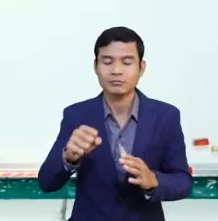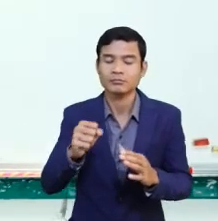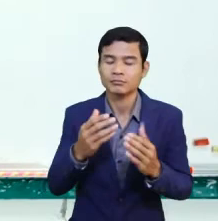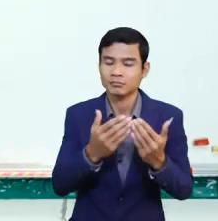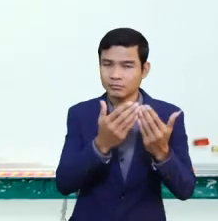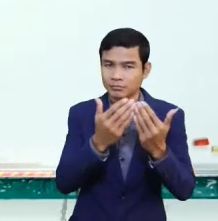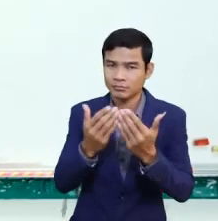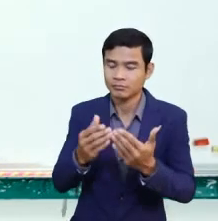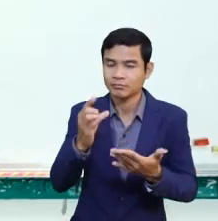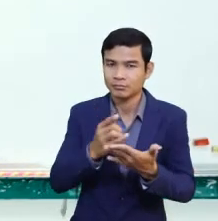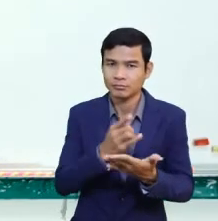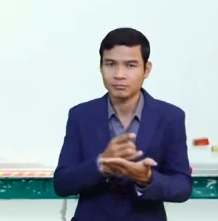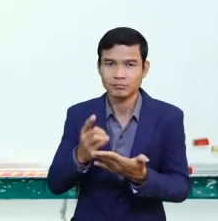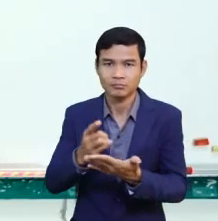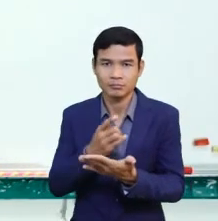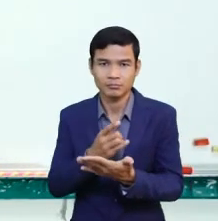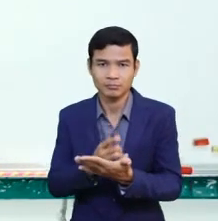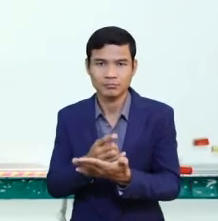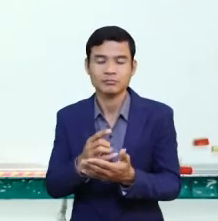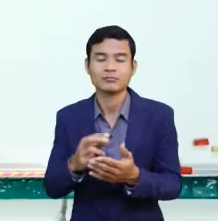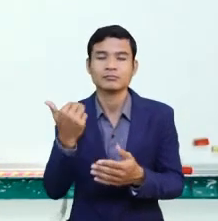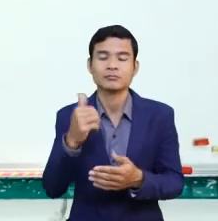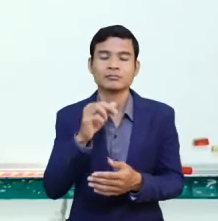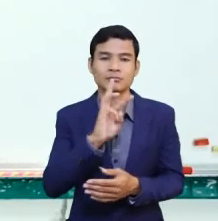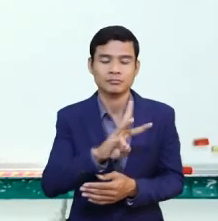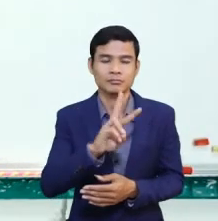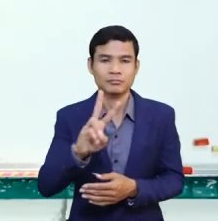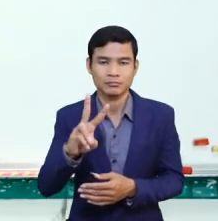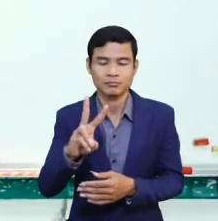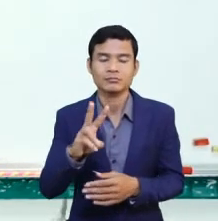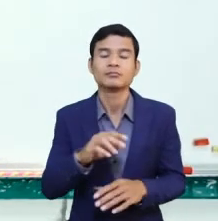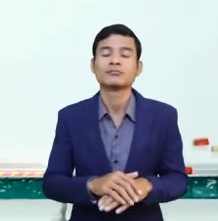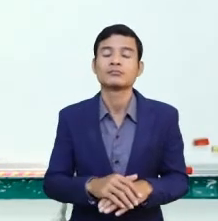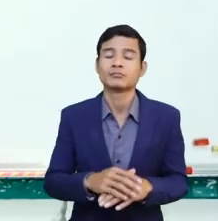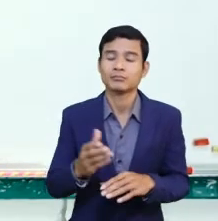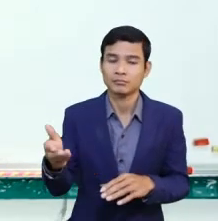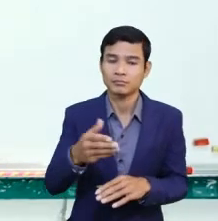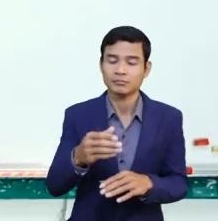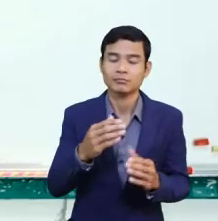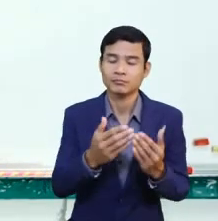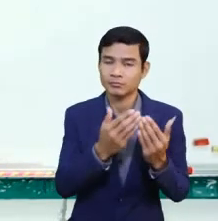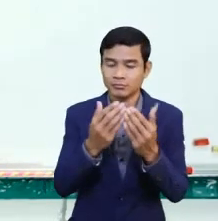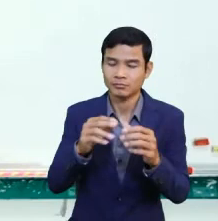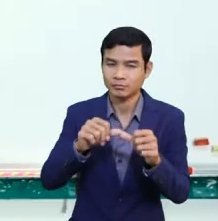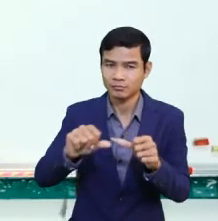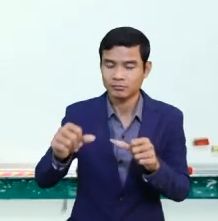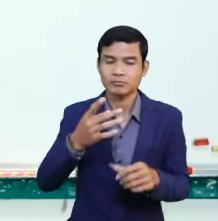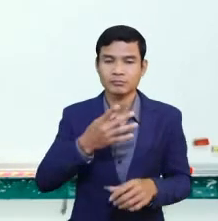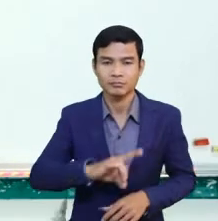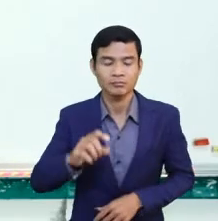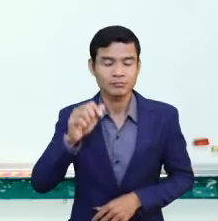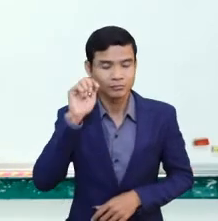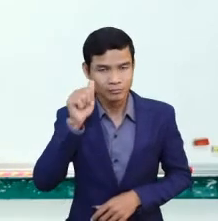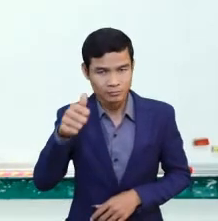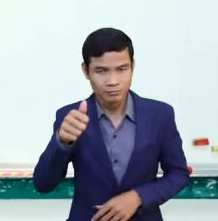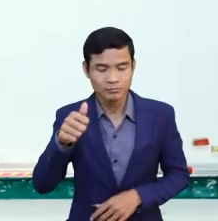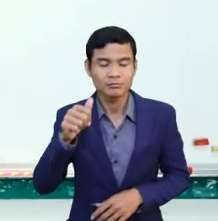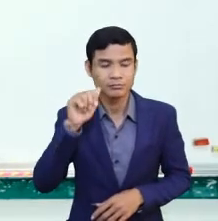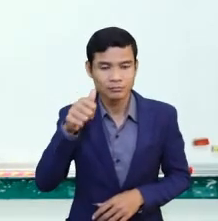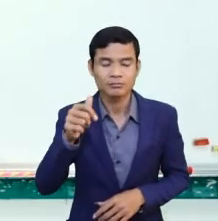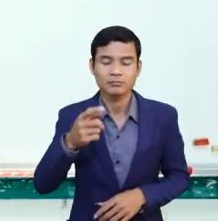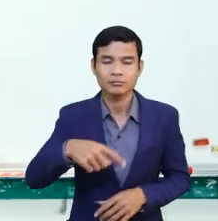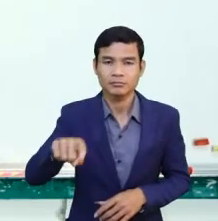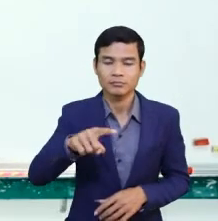an chà mê riêng rộ bà dương mê riêng tì xăm sạp bì rộ bà dương cha con trở an bằng tỏ tiết cha pro thay sai cha